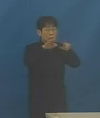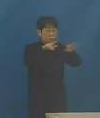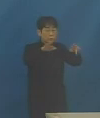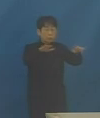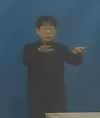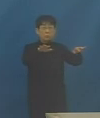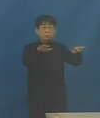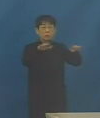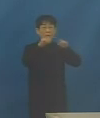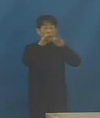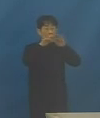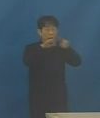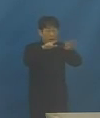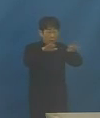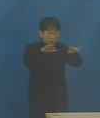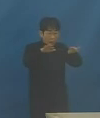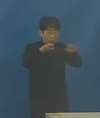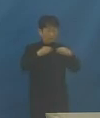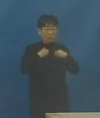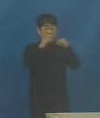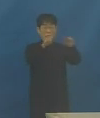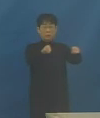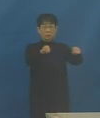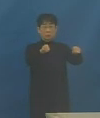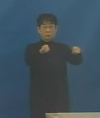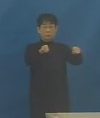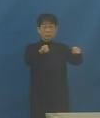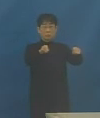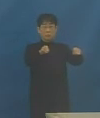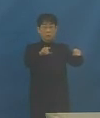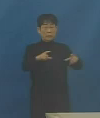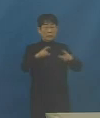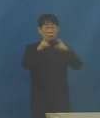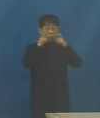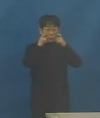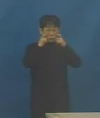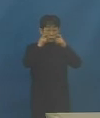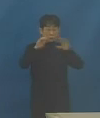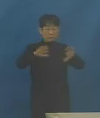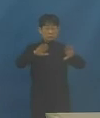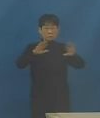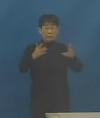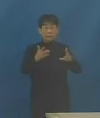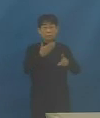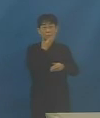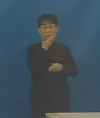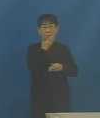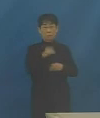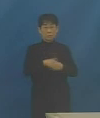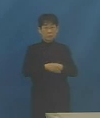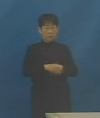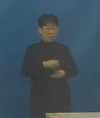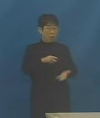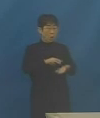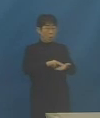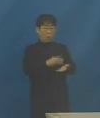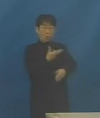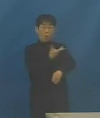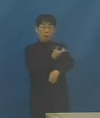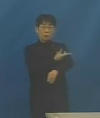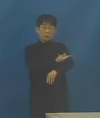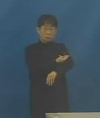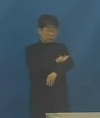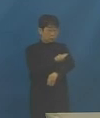とようあのマスクをしているかどうかが一番重要だと思いますでワクチンのせいしの有無以上に今